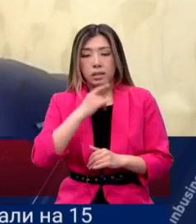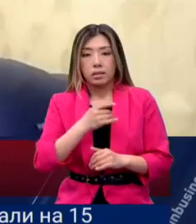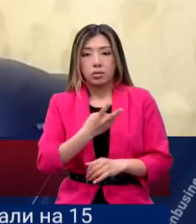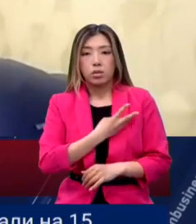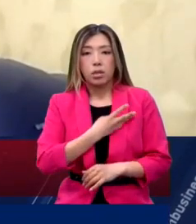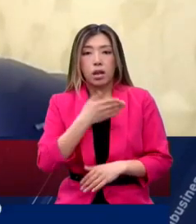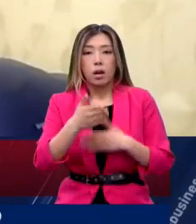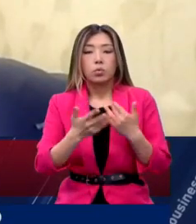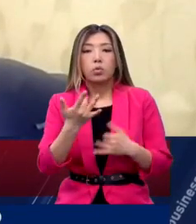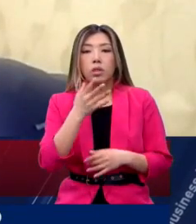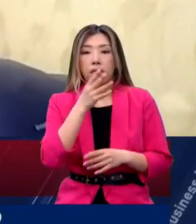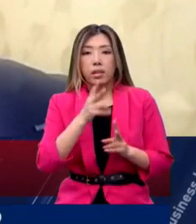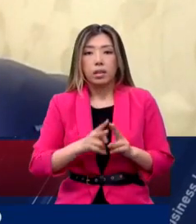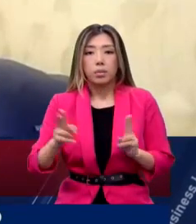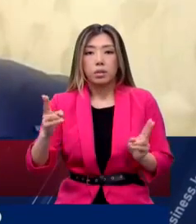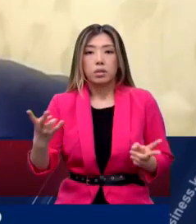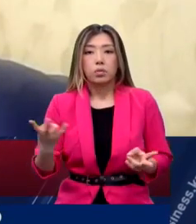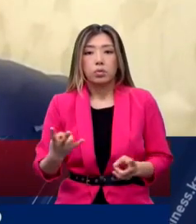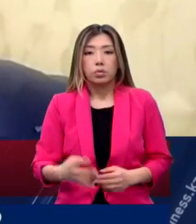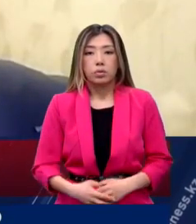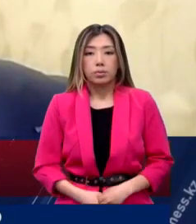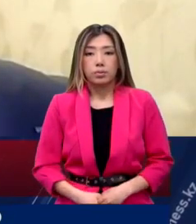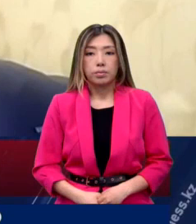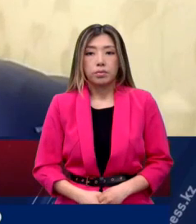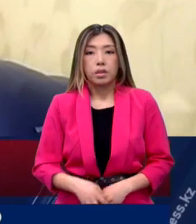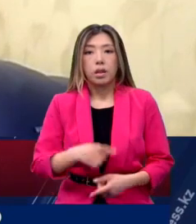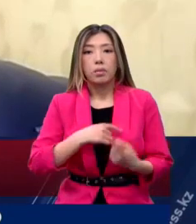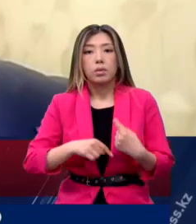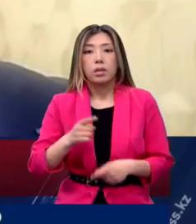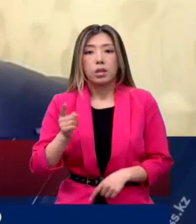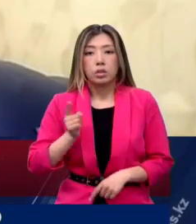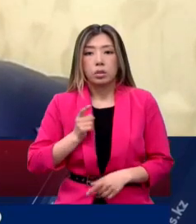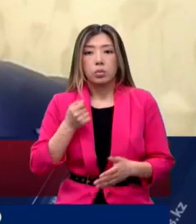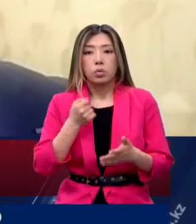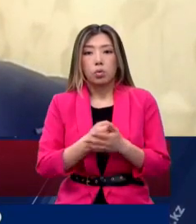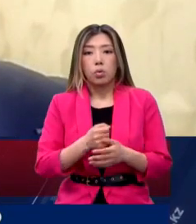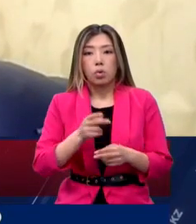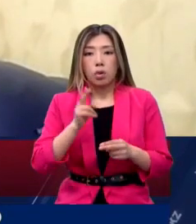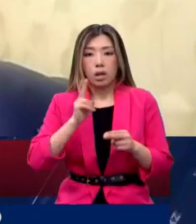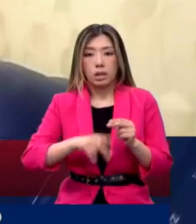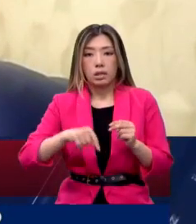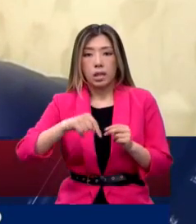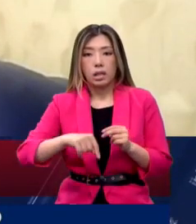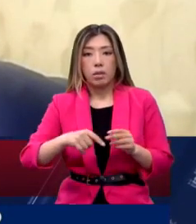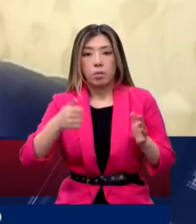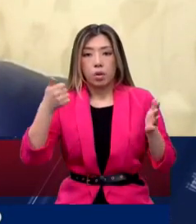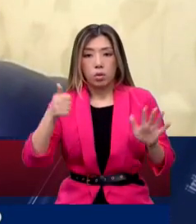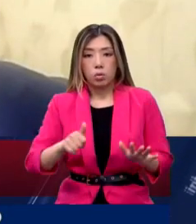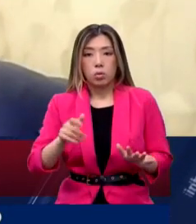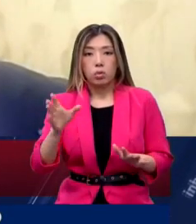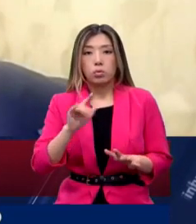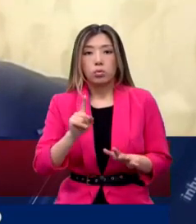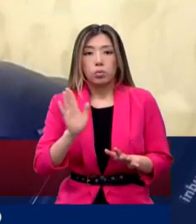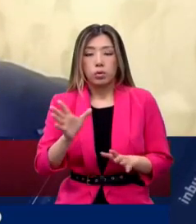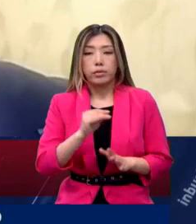Вы знаете, вот в принципе мы ожидаем до конца этого полугодия, что уже все устаканится.